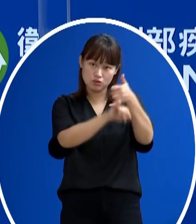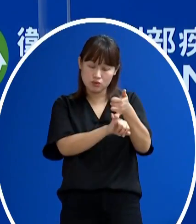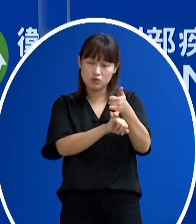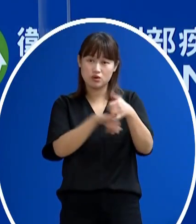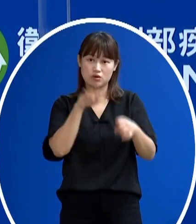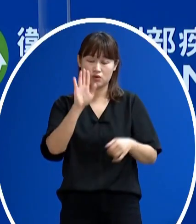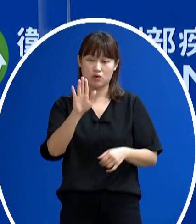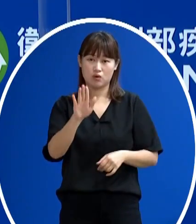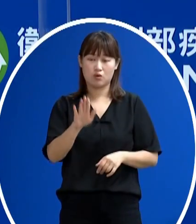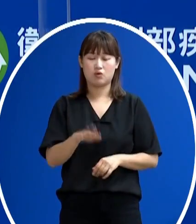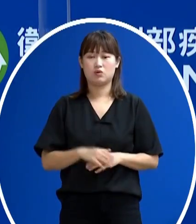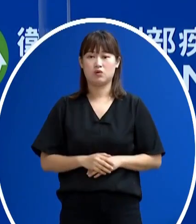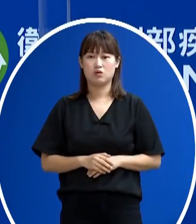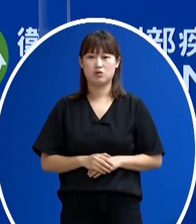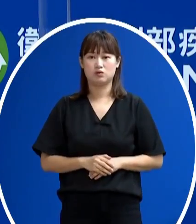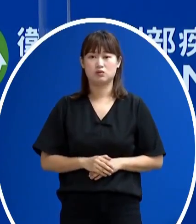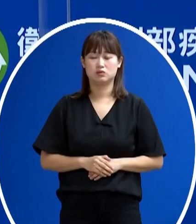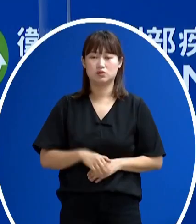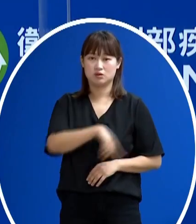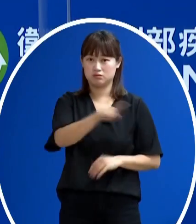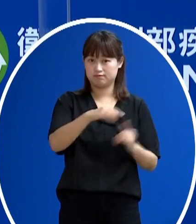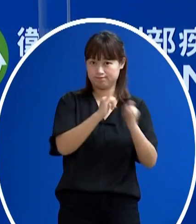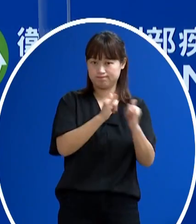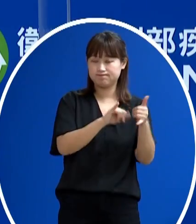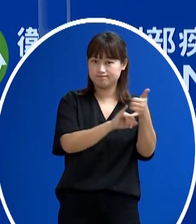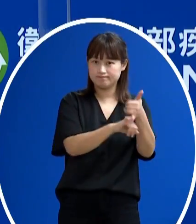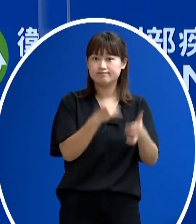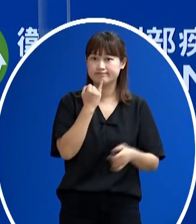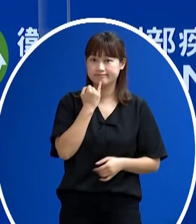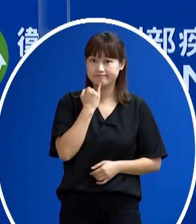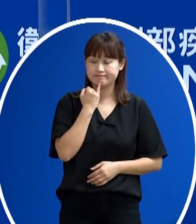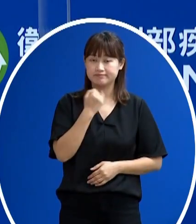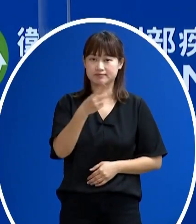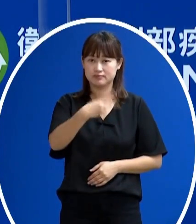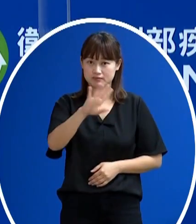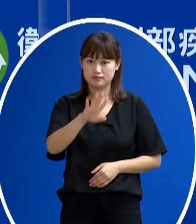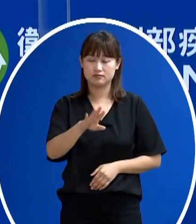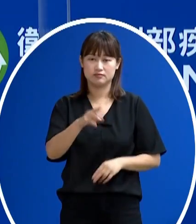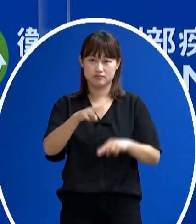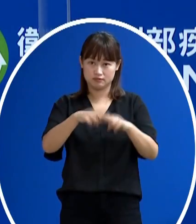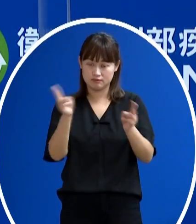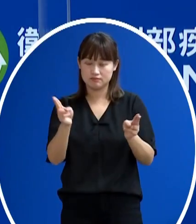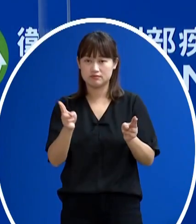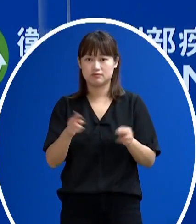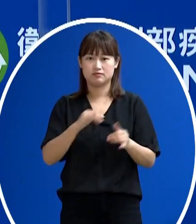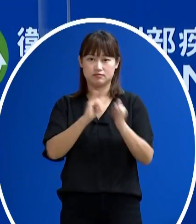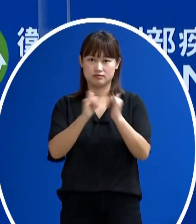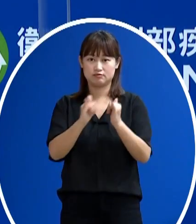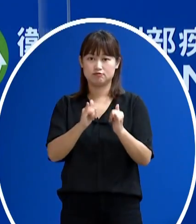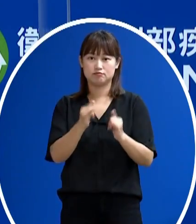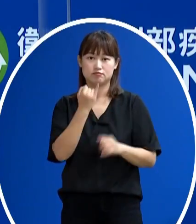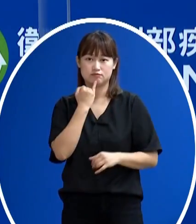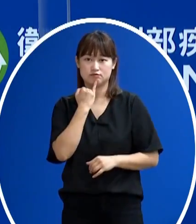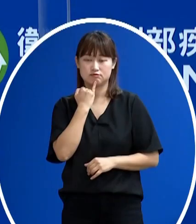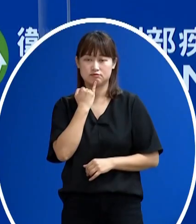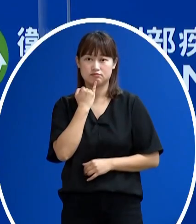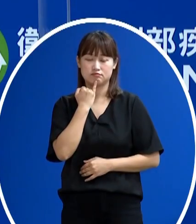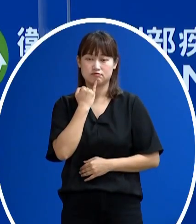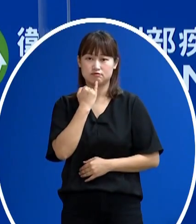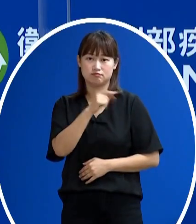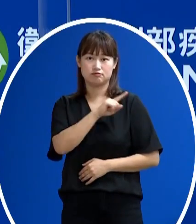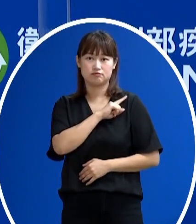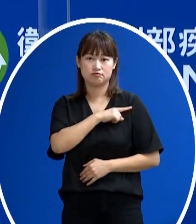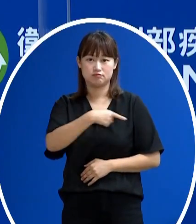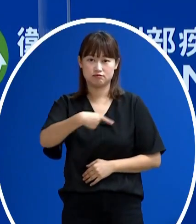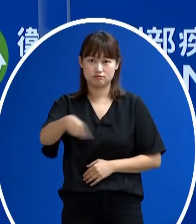这个措施让民众预约之外，那也另外开放就是让民众可以到这